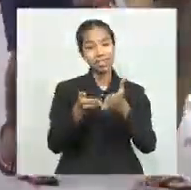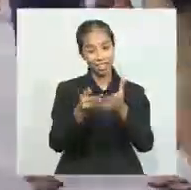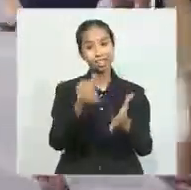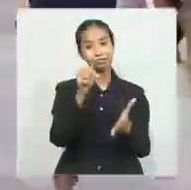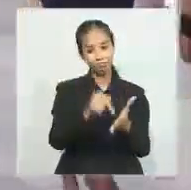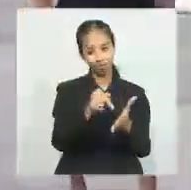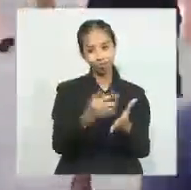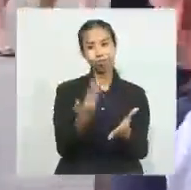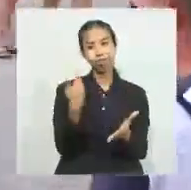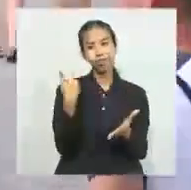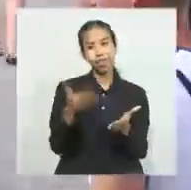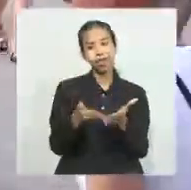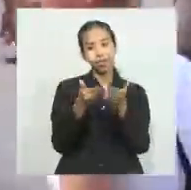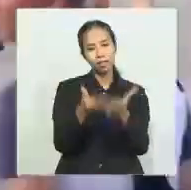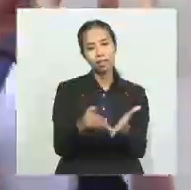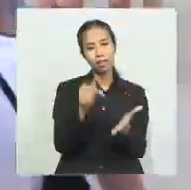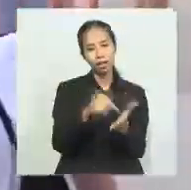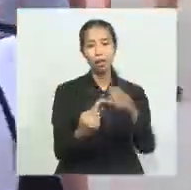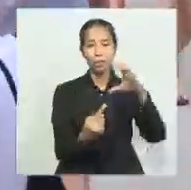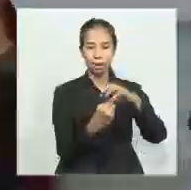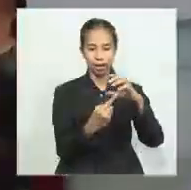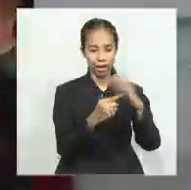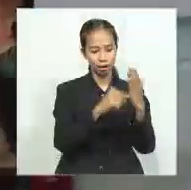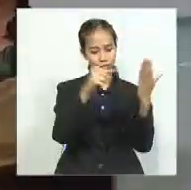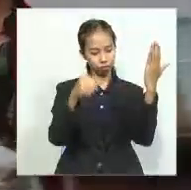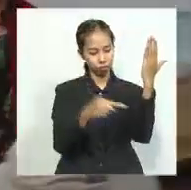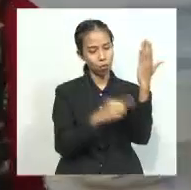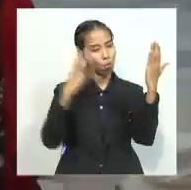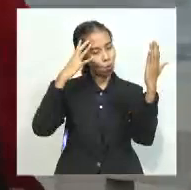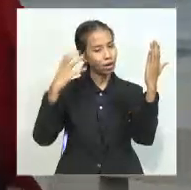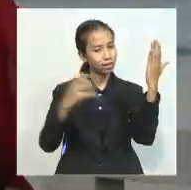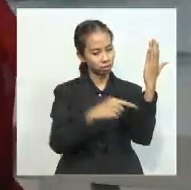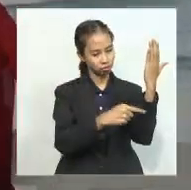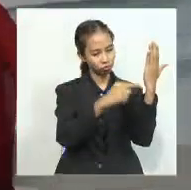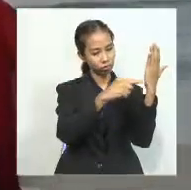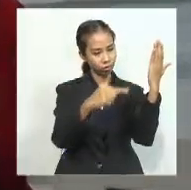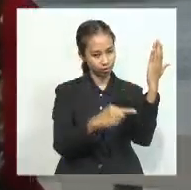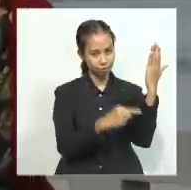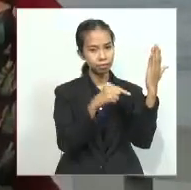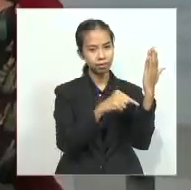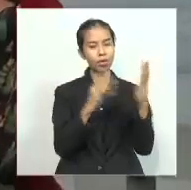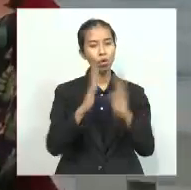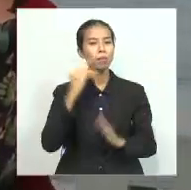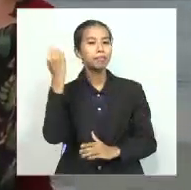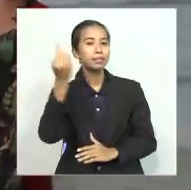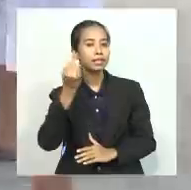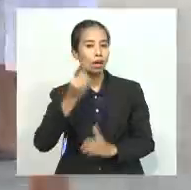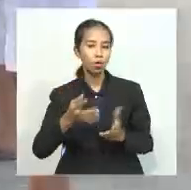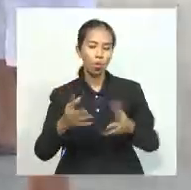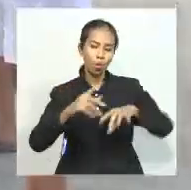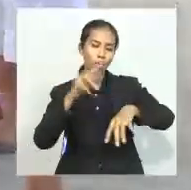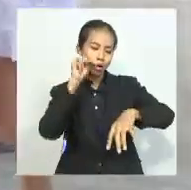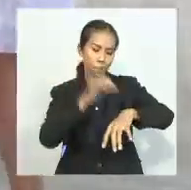เรือโดยสารซึ่งเป็นเรือเฟอร์รี่ระหว่างพัทยาและหัวหินเพื่ออำนวยความสะดวกให้กับนักท่องเที่ยวที่จะเดินทางไปเที่ยวตามเ